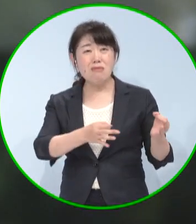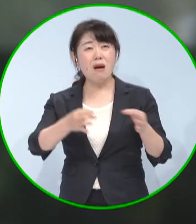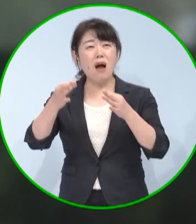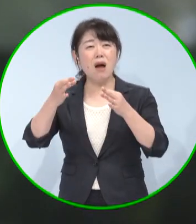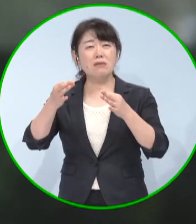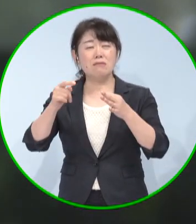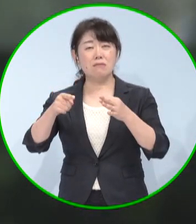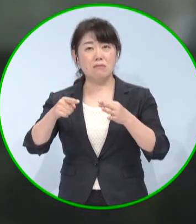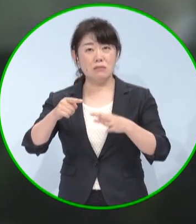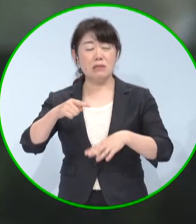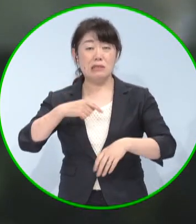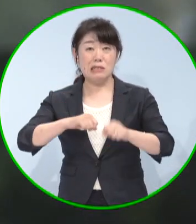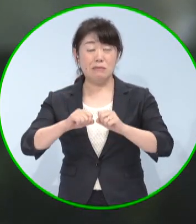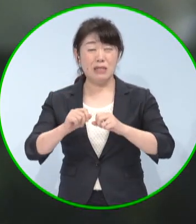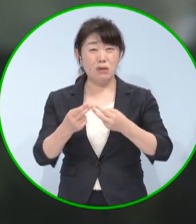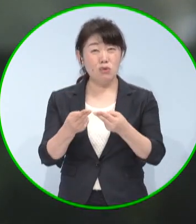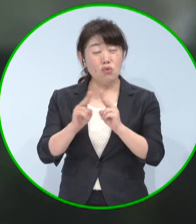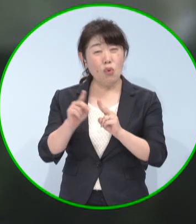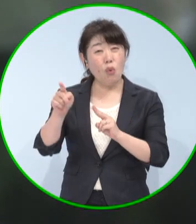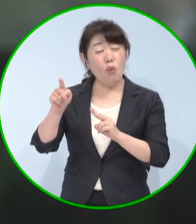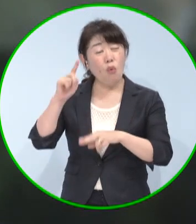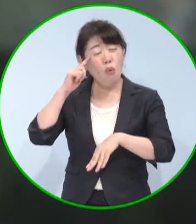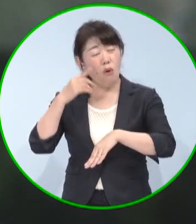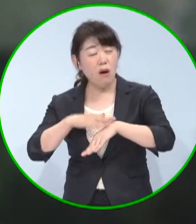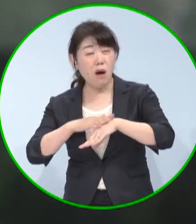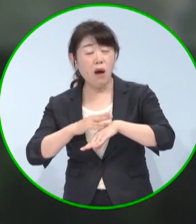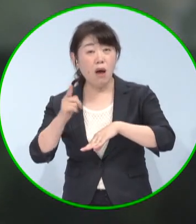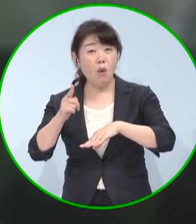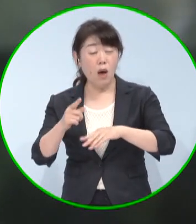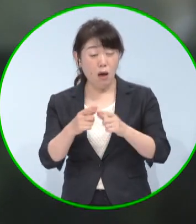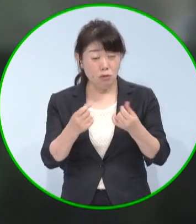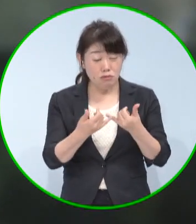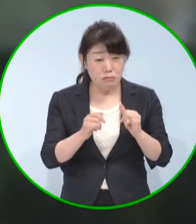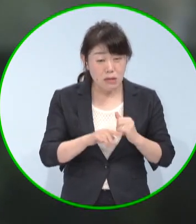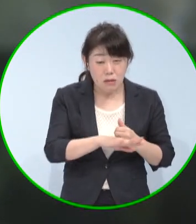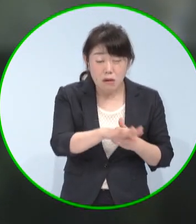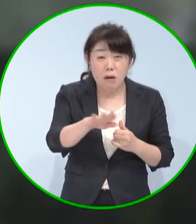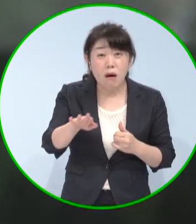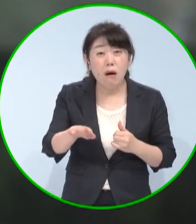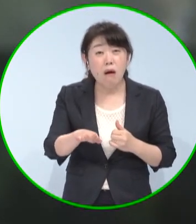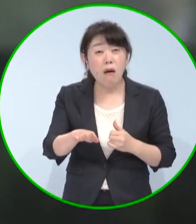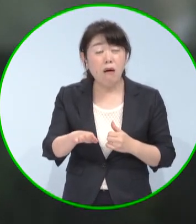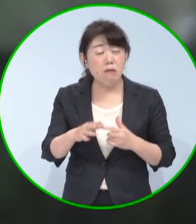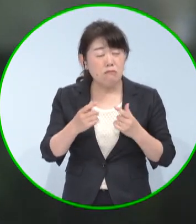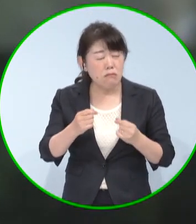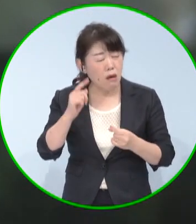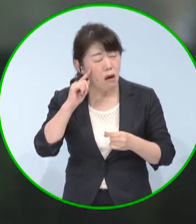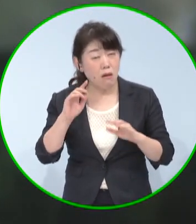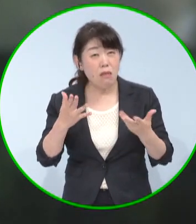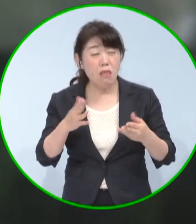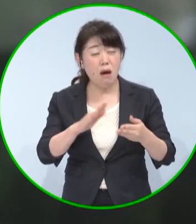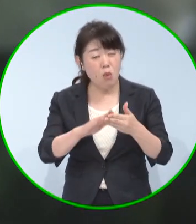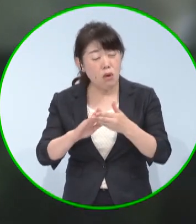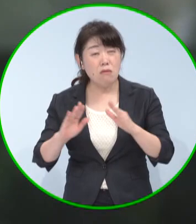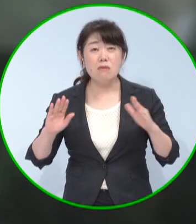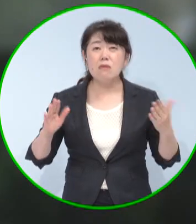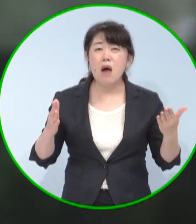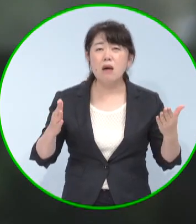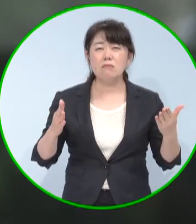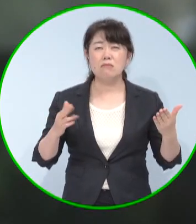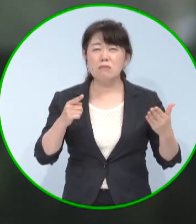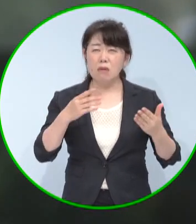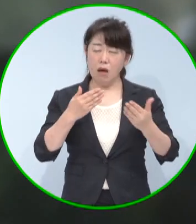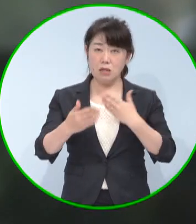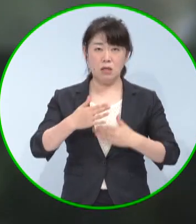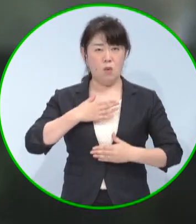党の目線、姿勢っていうのは、庶民、国民の方を向いていないんだということが明